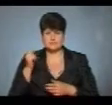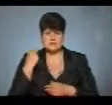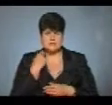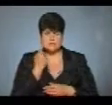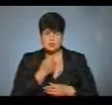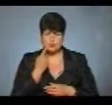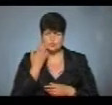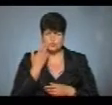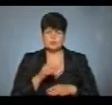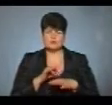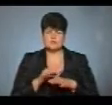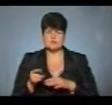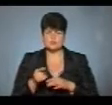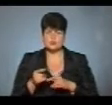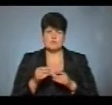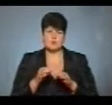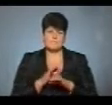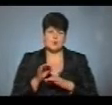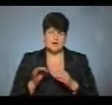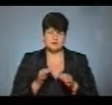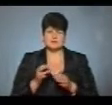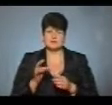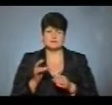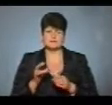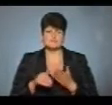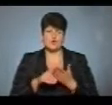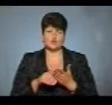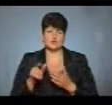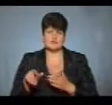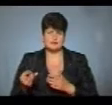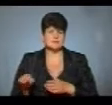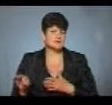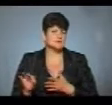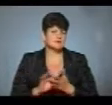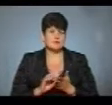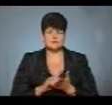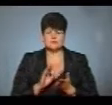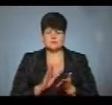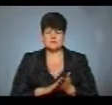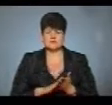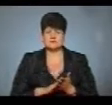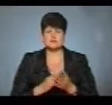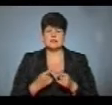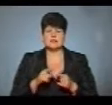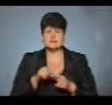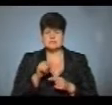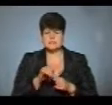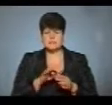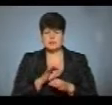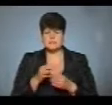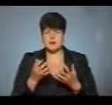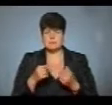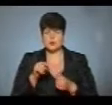Тернополі проводяться проекти з носіями мови або волонтерами, я зразу ж записуюсь на оці проекти, приймаю в